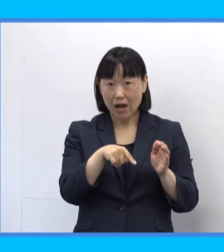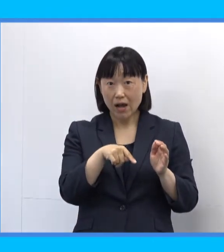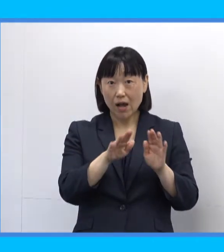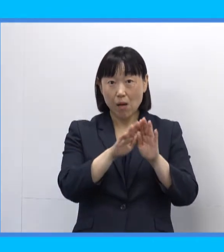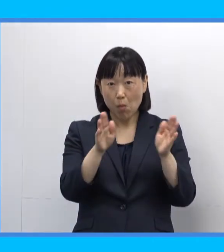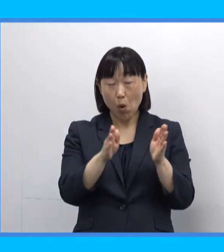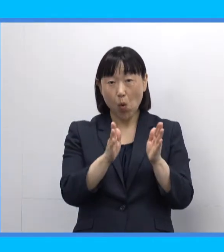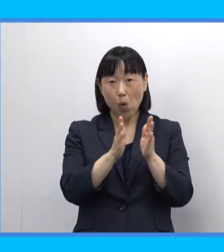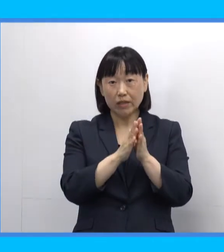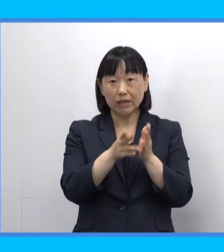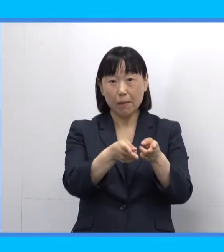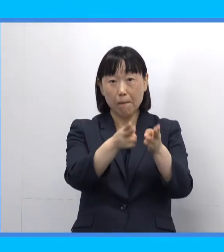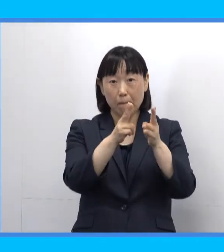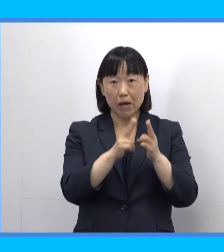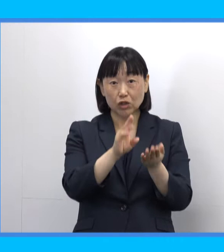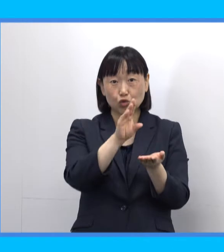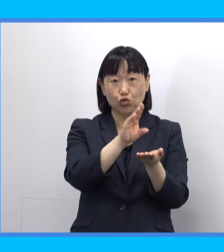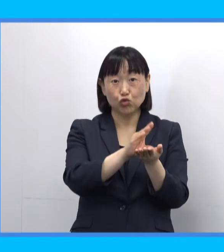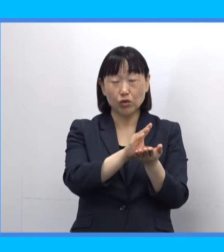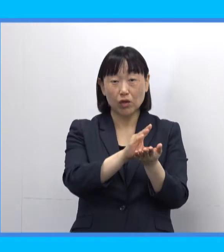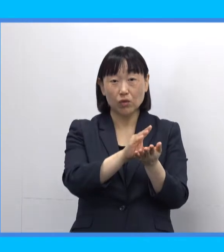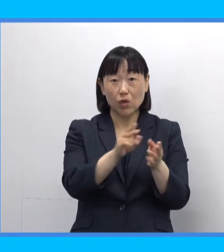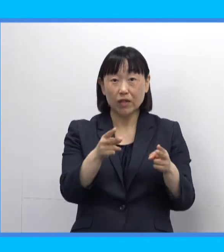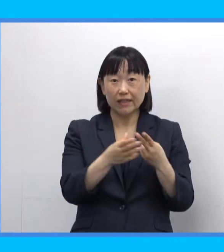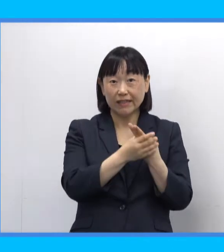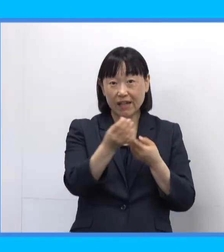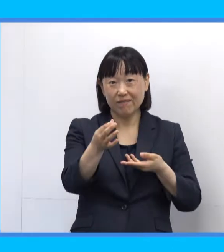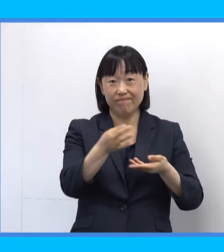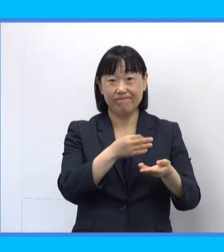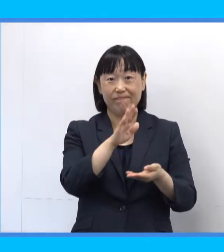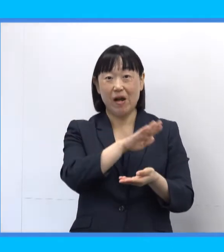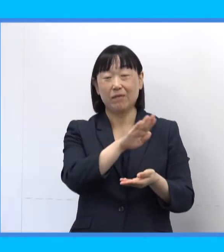場とのセット販売も行います。